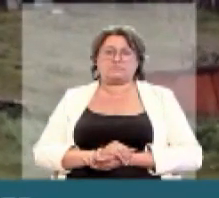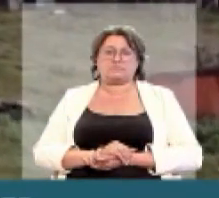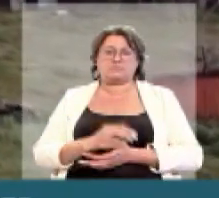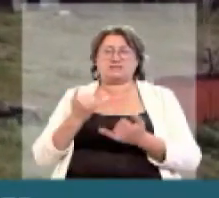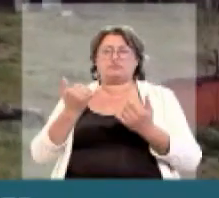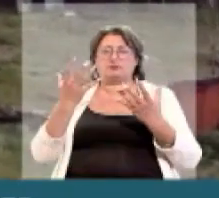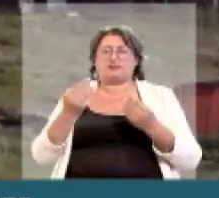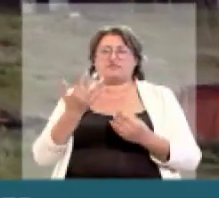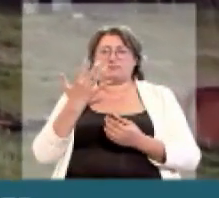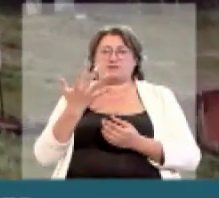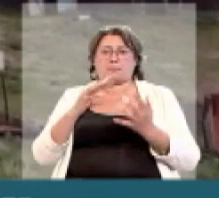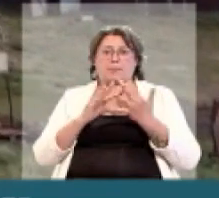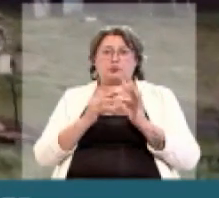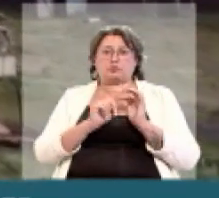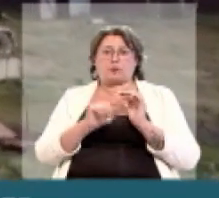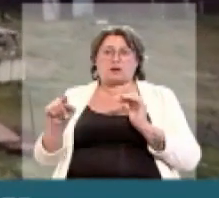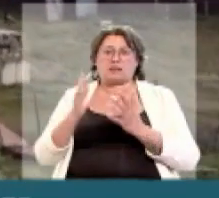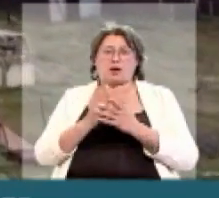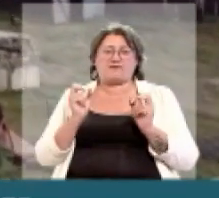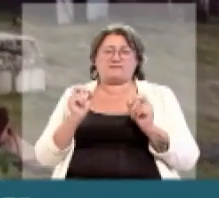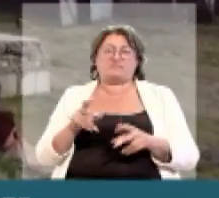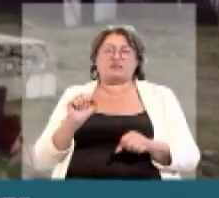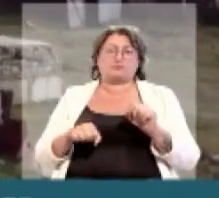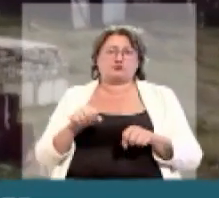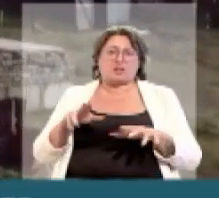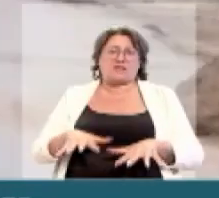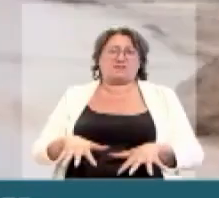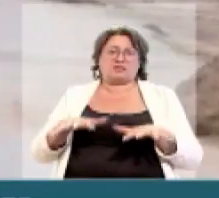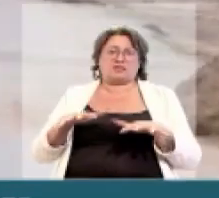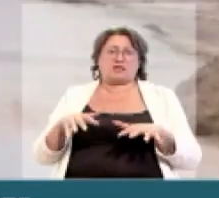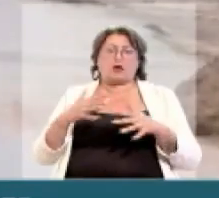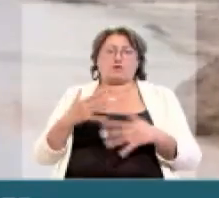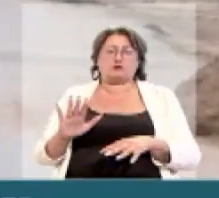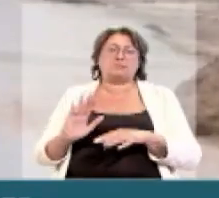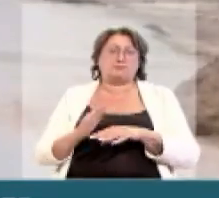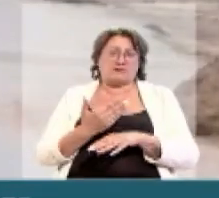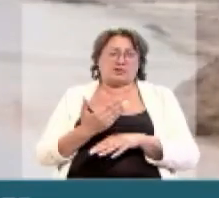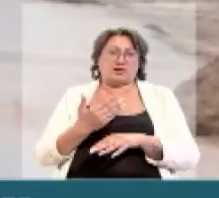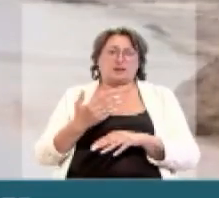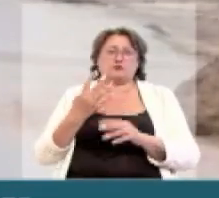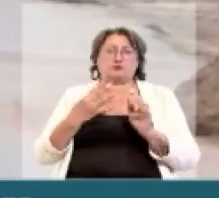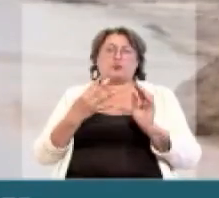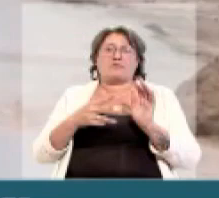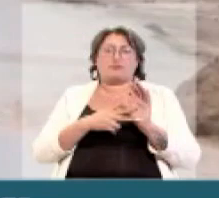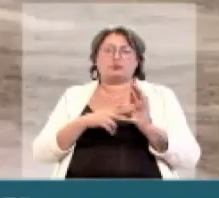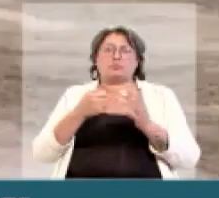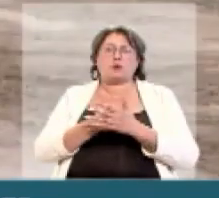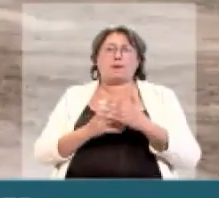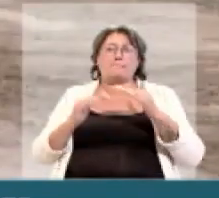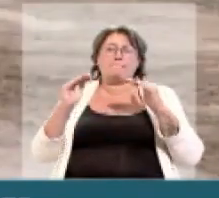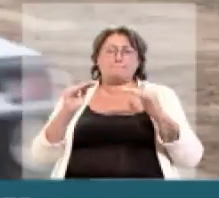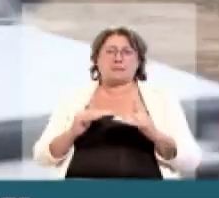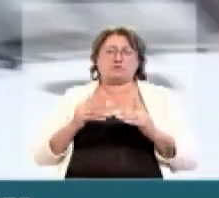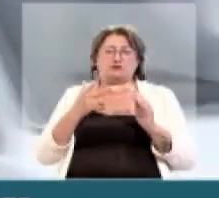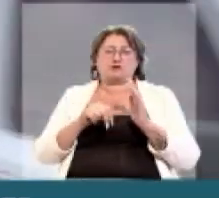Қазіргі күні облыс бойынша 5 елді мекенде ықтимал тасқын қаупі жойылып, 48-інде барынша азайтылған. Десек те 36 ауылды су басуы